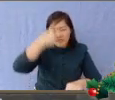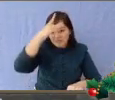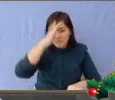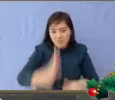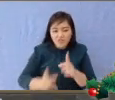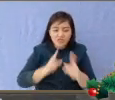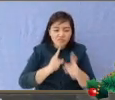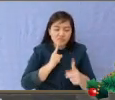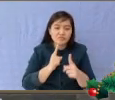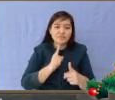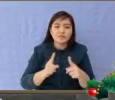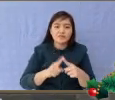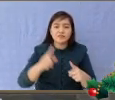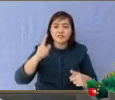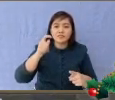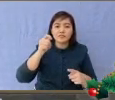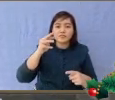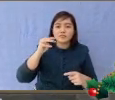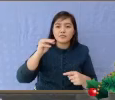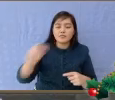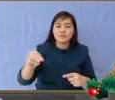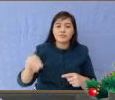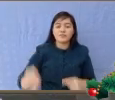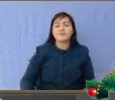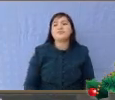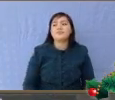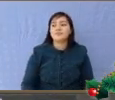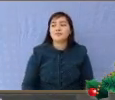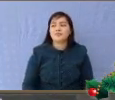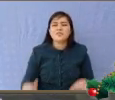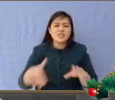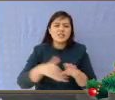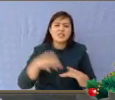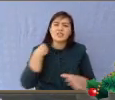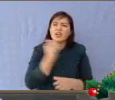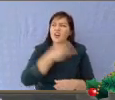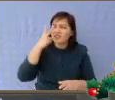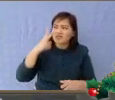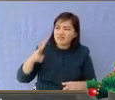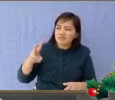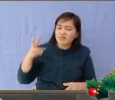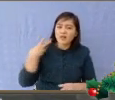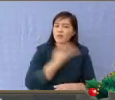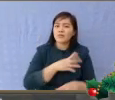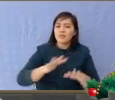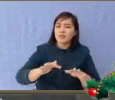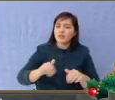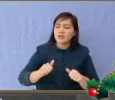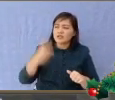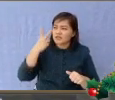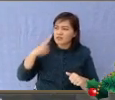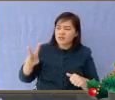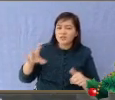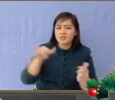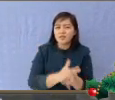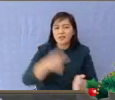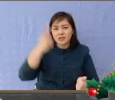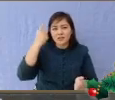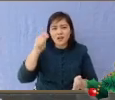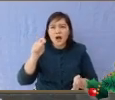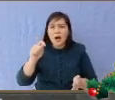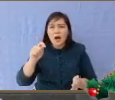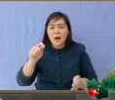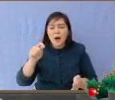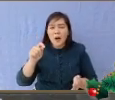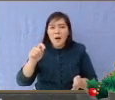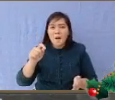nung kanilang buhay. Pero sa paningin po ng Diyos, yun po yung kaparaanan ng Diyos para sila po ay turuan. Remember